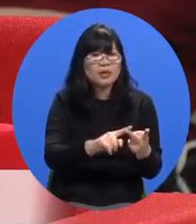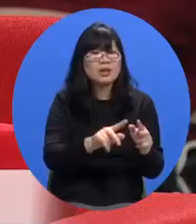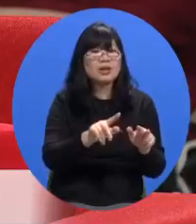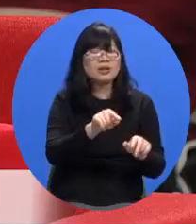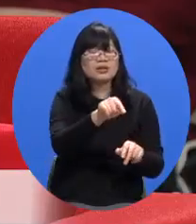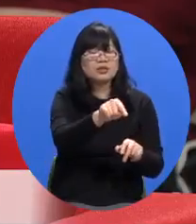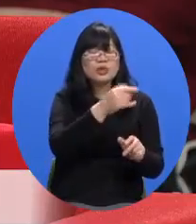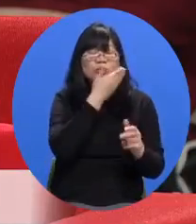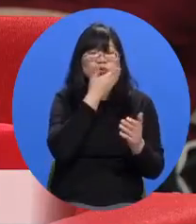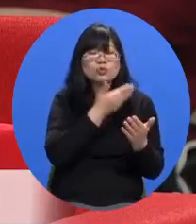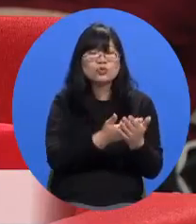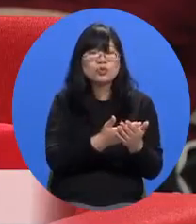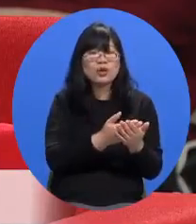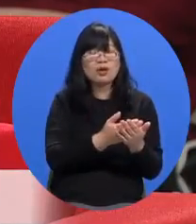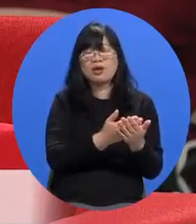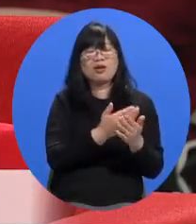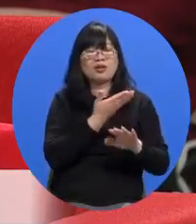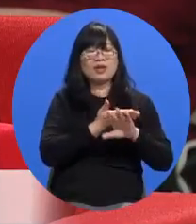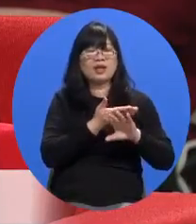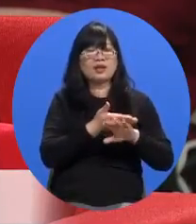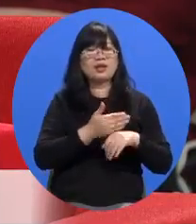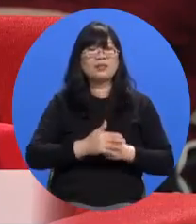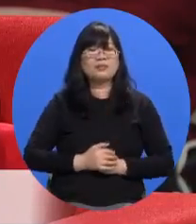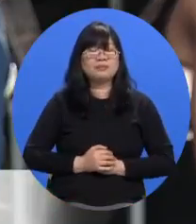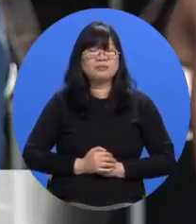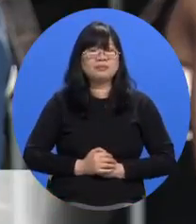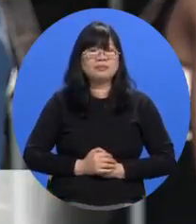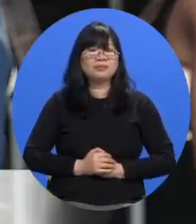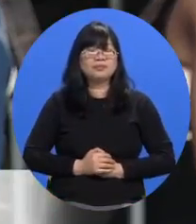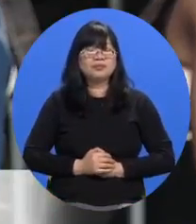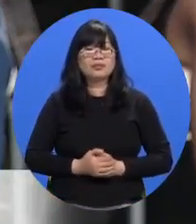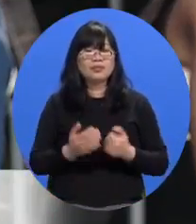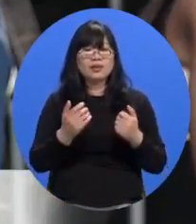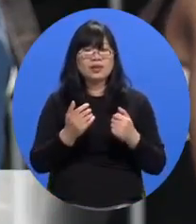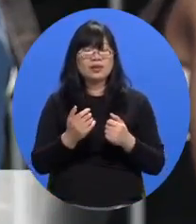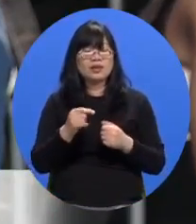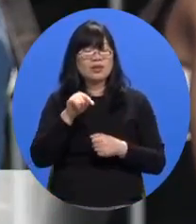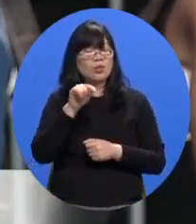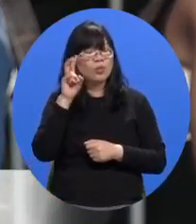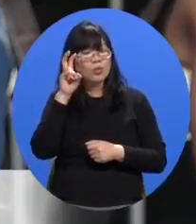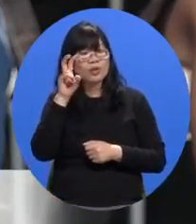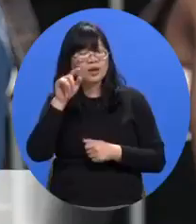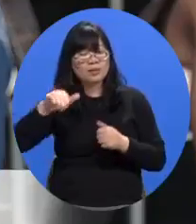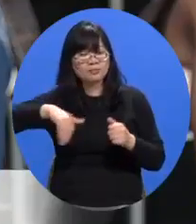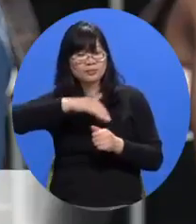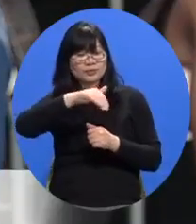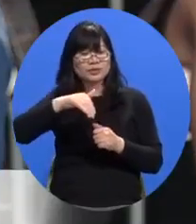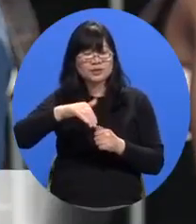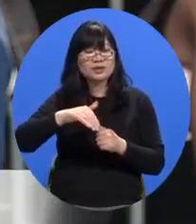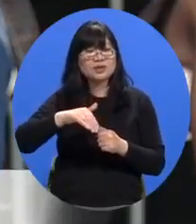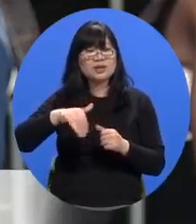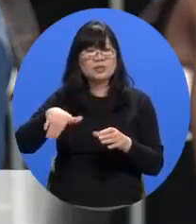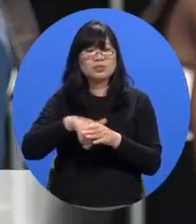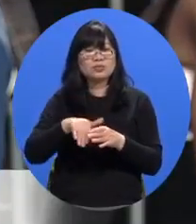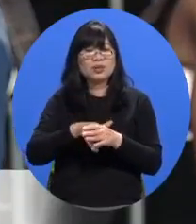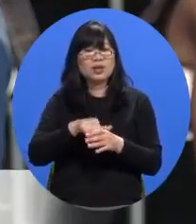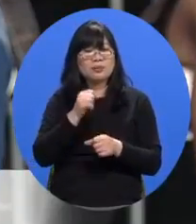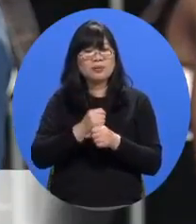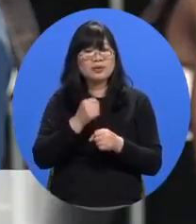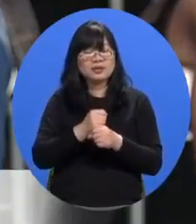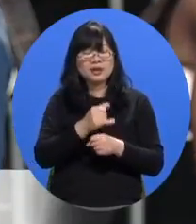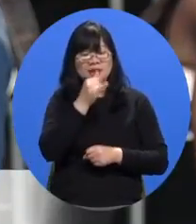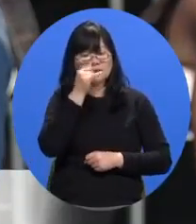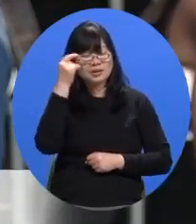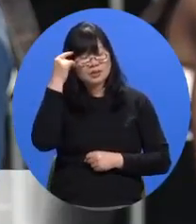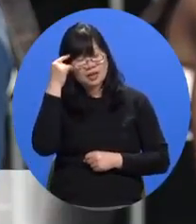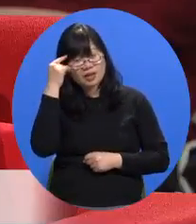그게 중요하다고 보지는 않고요. 네. 어떻게 하면 그런 스피릿, 혹시 그 분위기, 이런 문화를 좀 만들어갈 수 있을까?